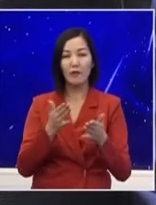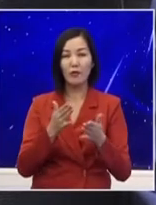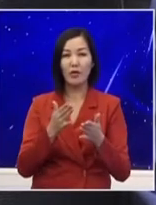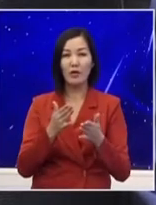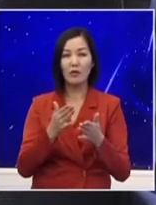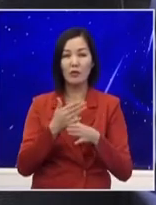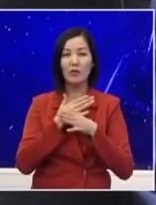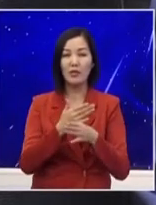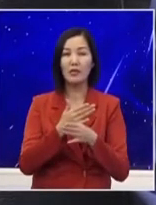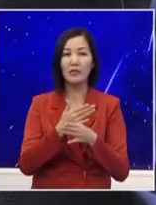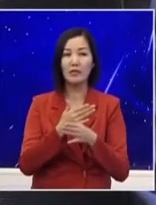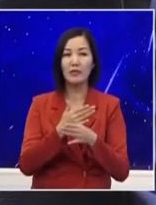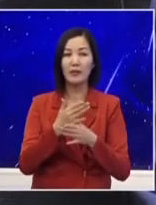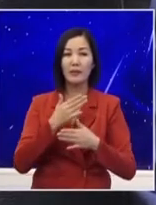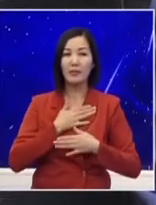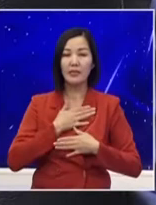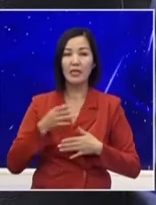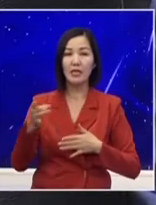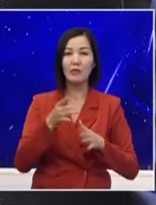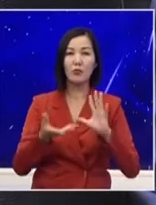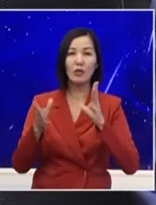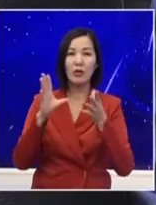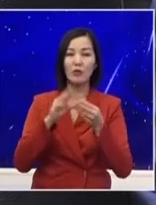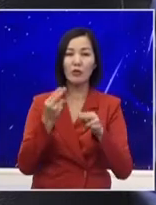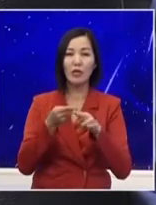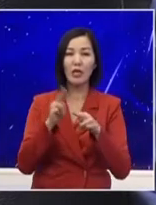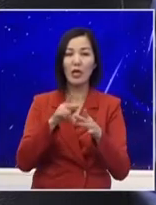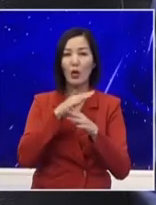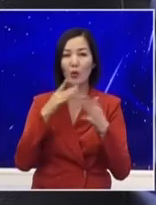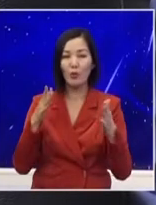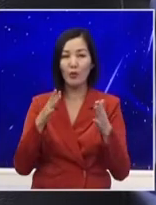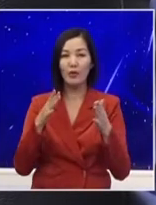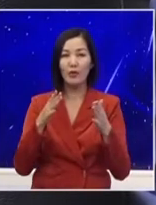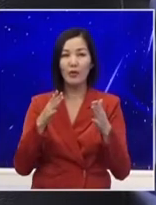группаның арқасында бізде жаңа республика бойынша ең көп